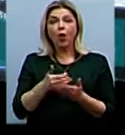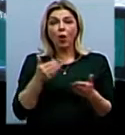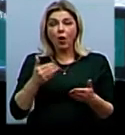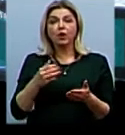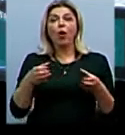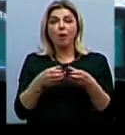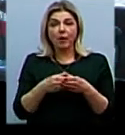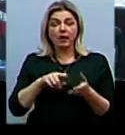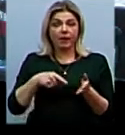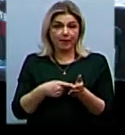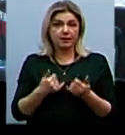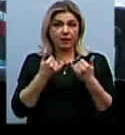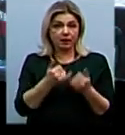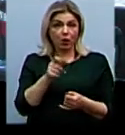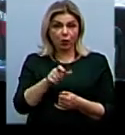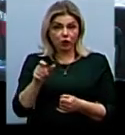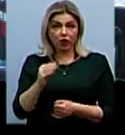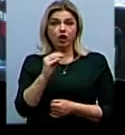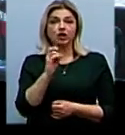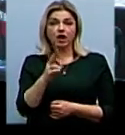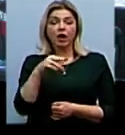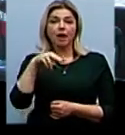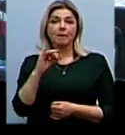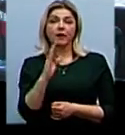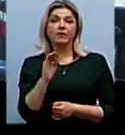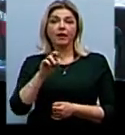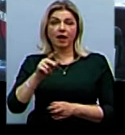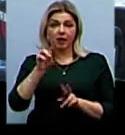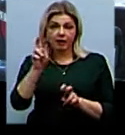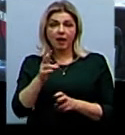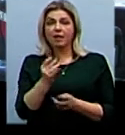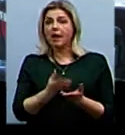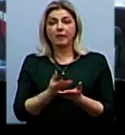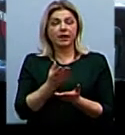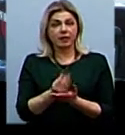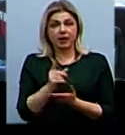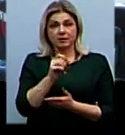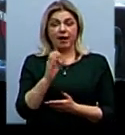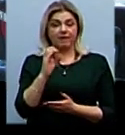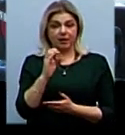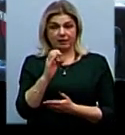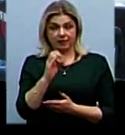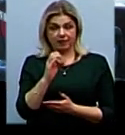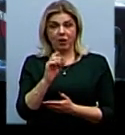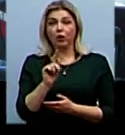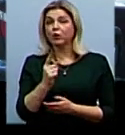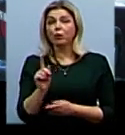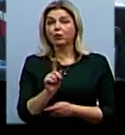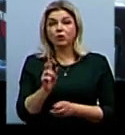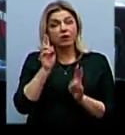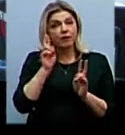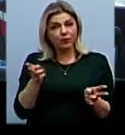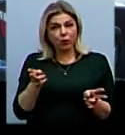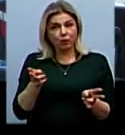для людей» або від компанії «ЖЕК Південь» не платити за вересень місяць, тому що